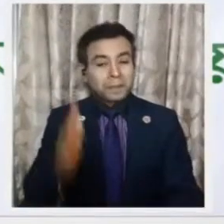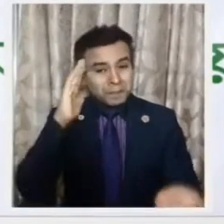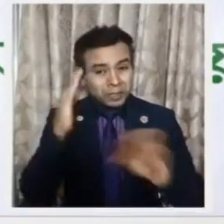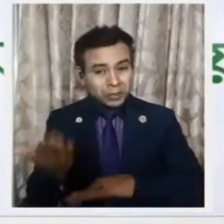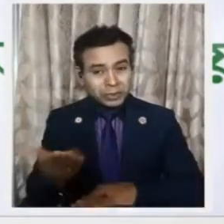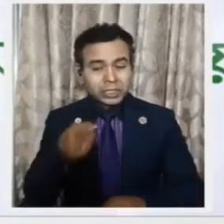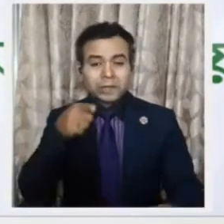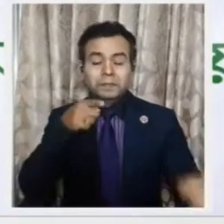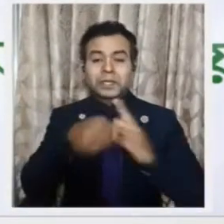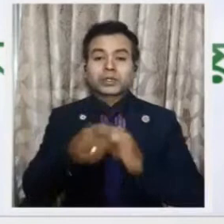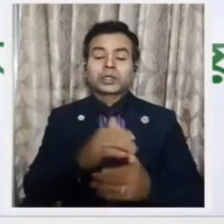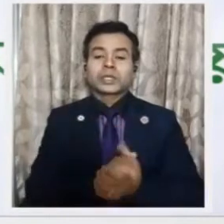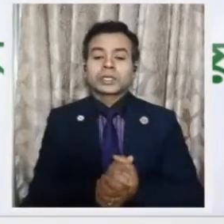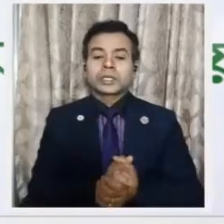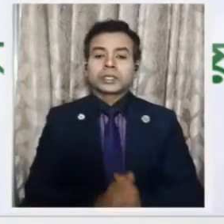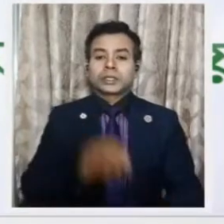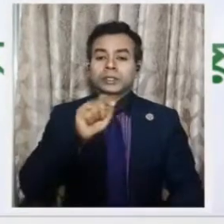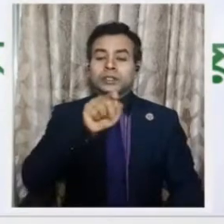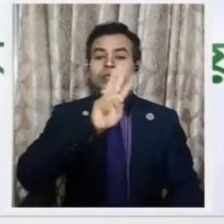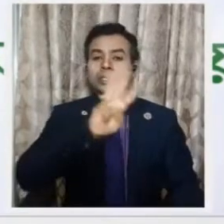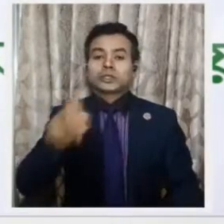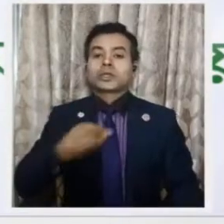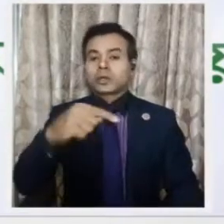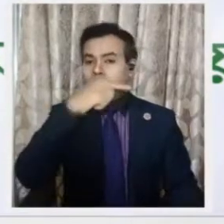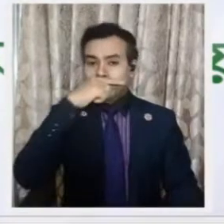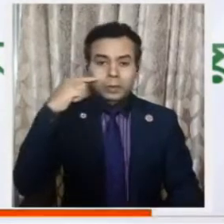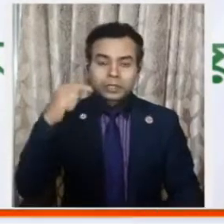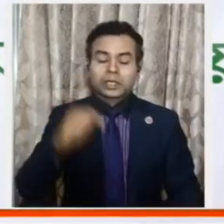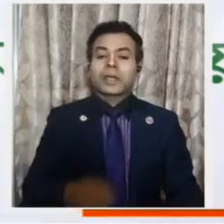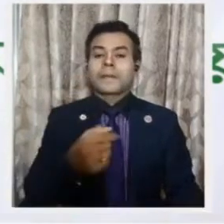বিবেচনায় মৃত্যুর হার 1.34%।